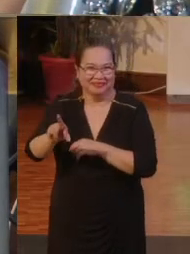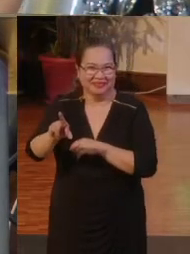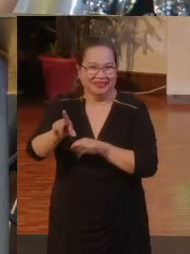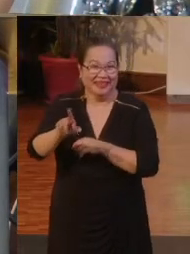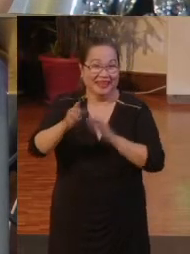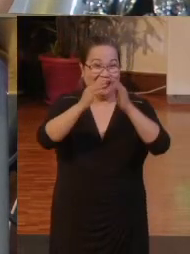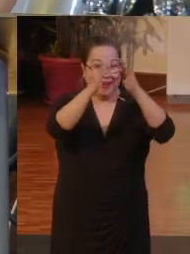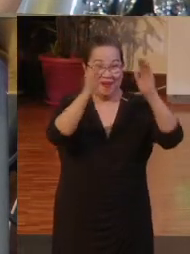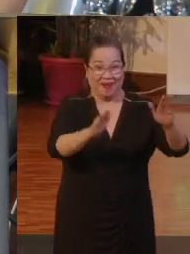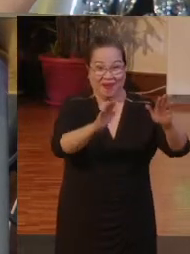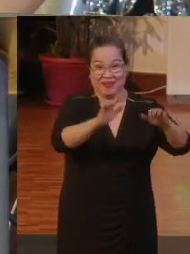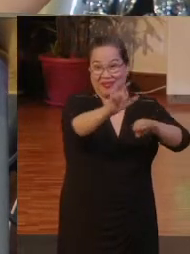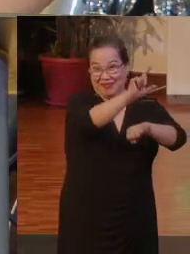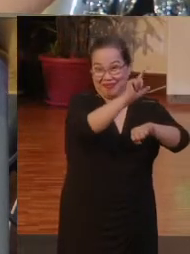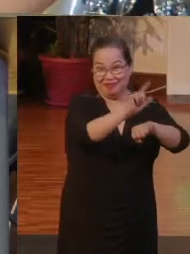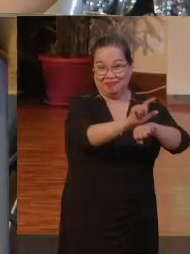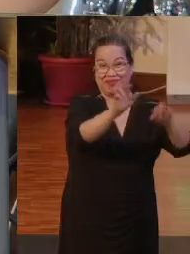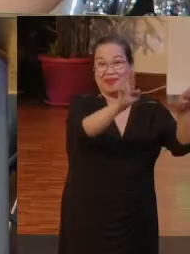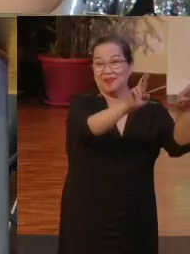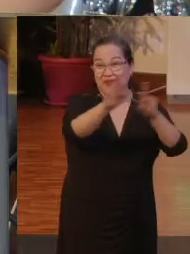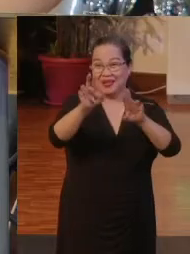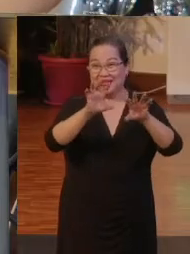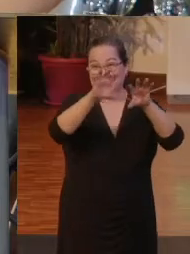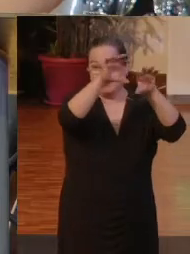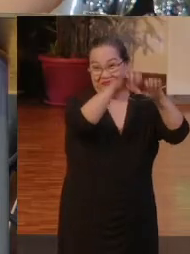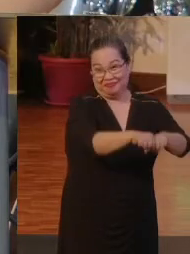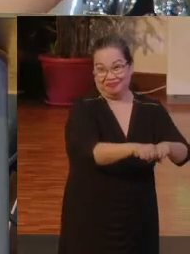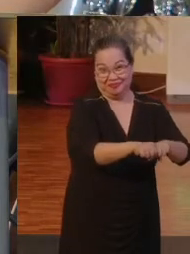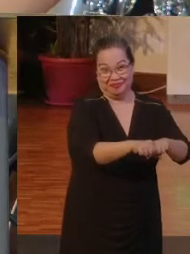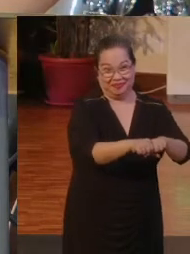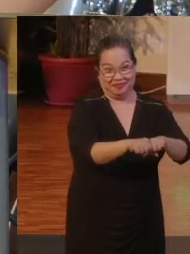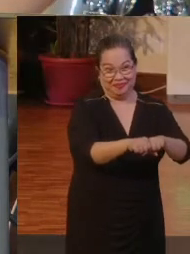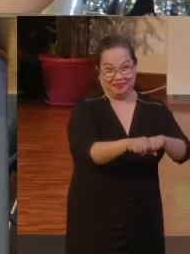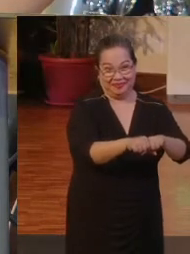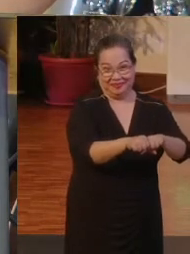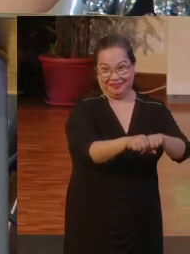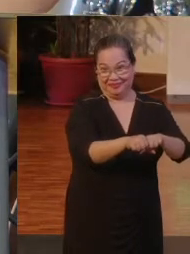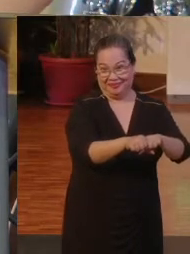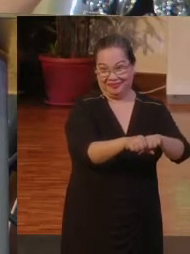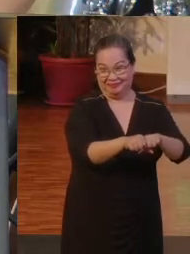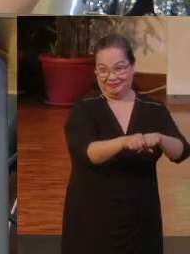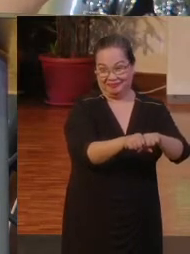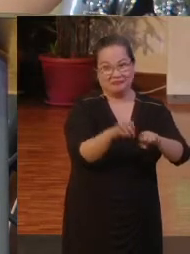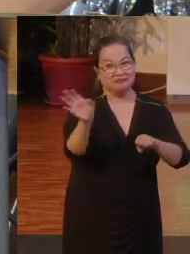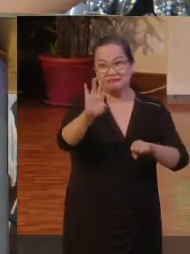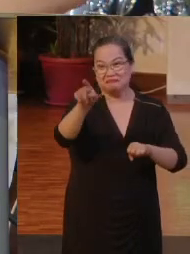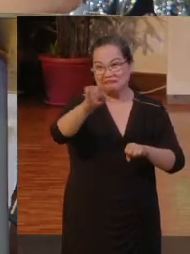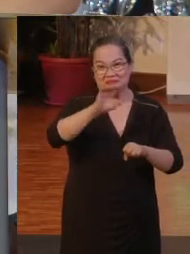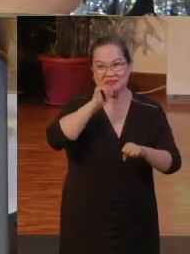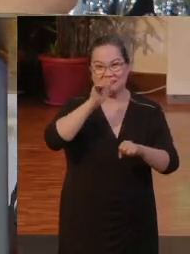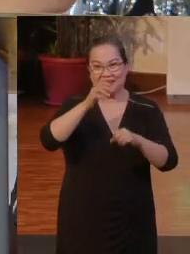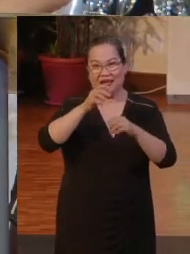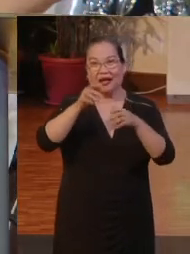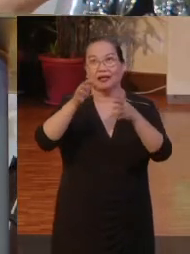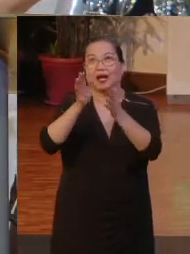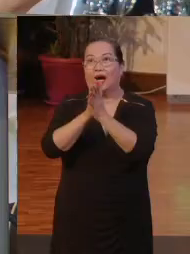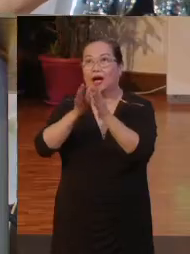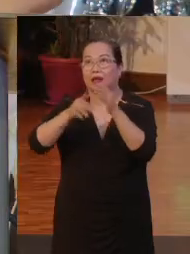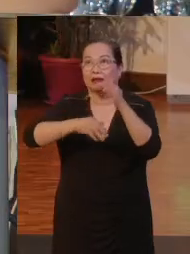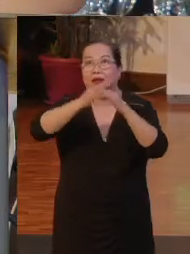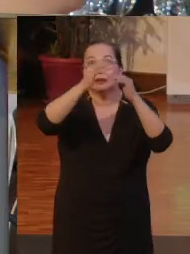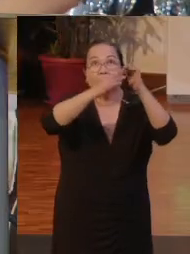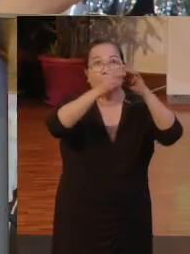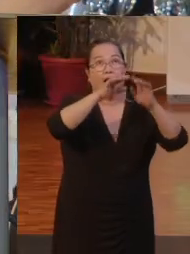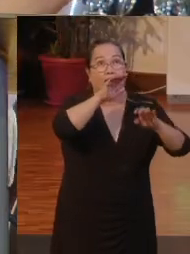lupa na ready for occupation. No, hindi na kayo kukuha ng building permit, hindi na kayo